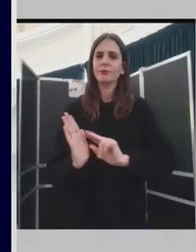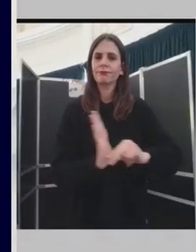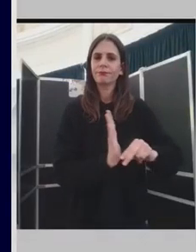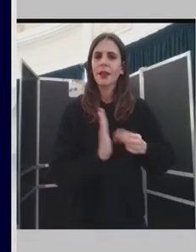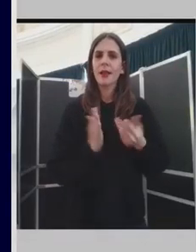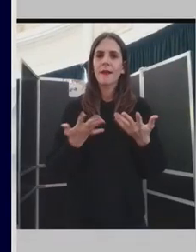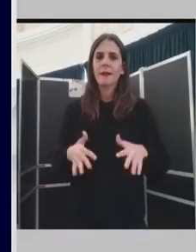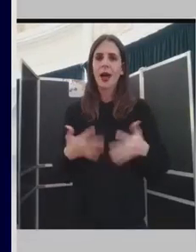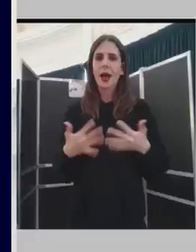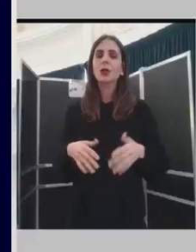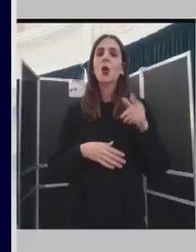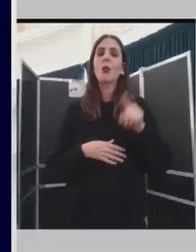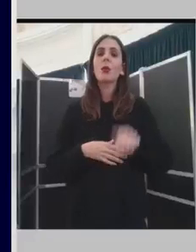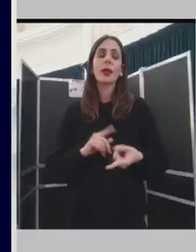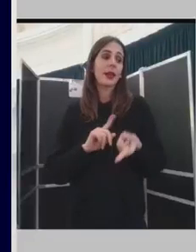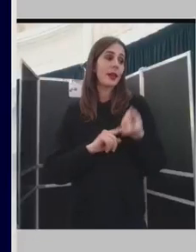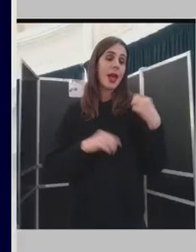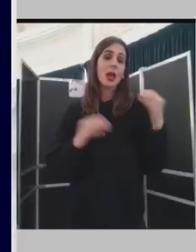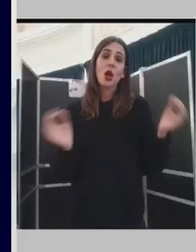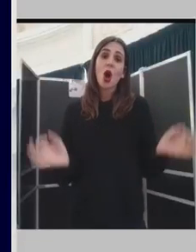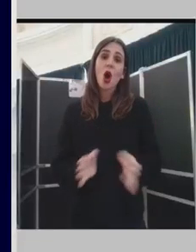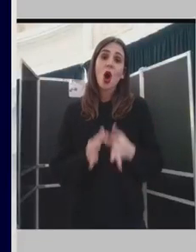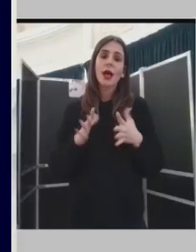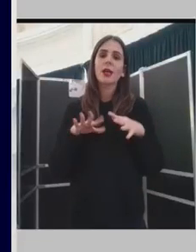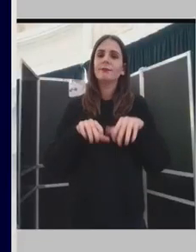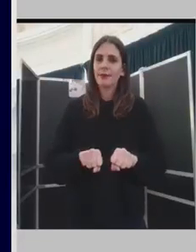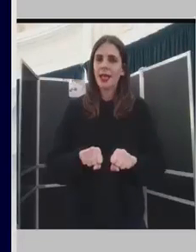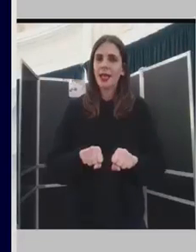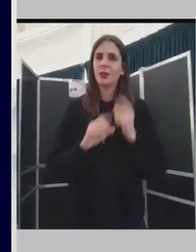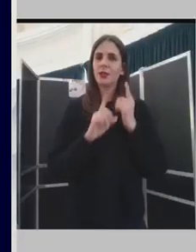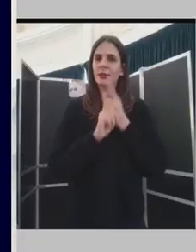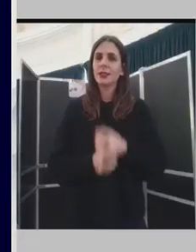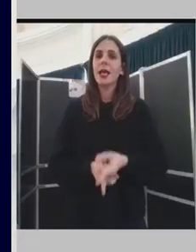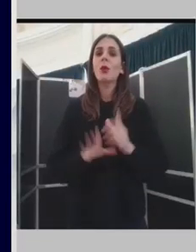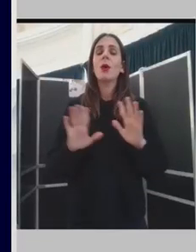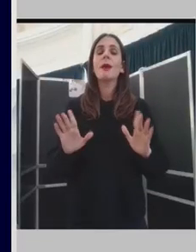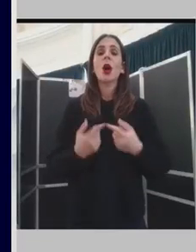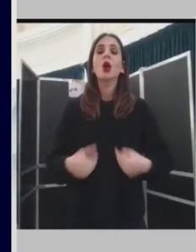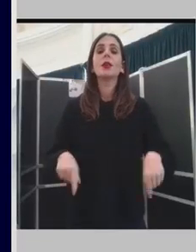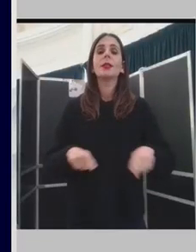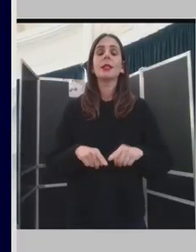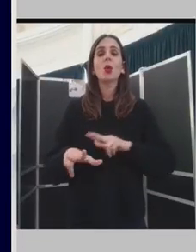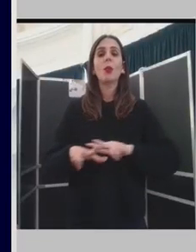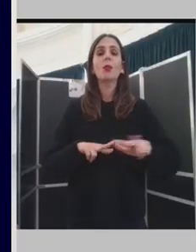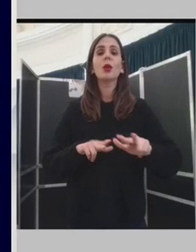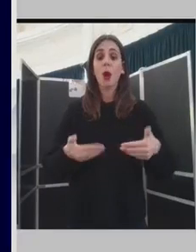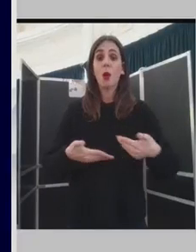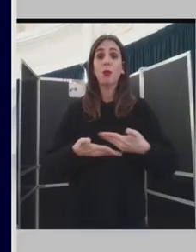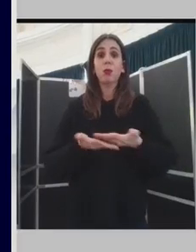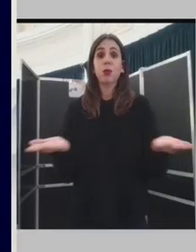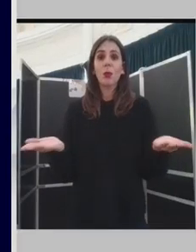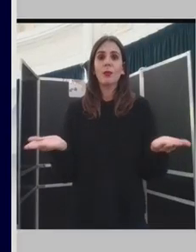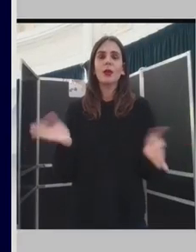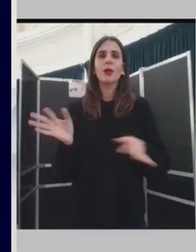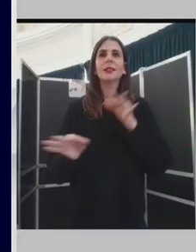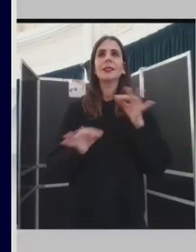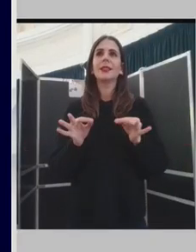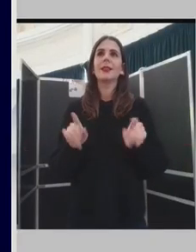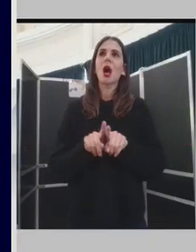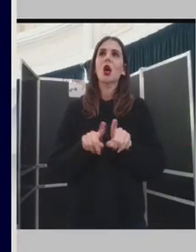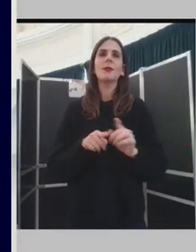già in quell'occasione si prende un impegno, ma fare un consiglio municipale dedicato, pubblico, vuol dire prendere un impegno ancora